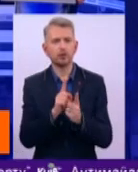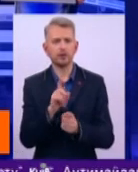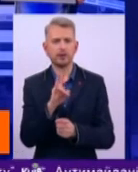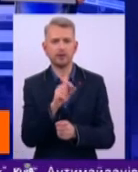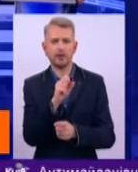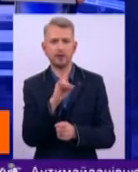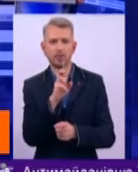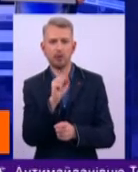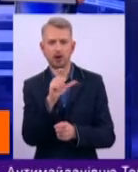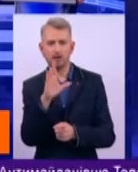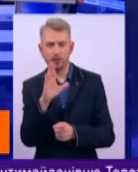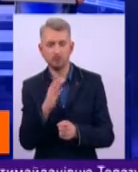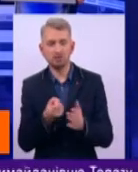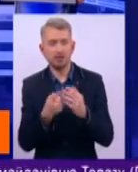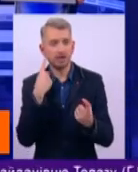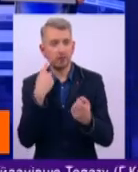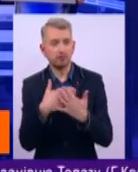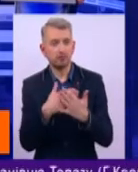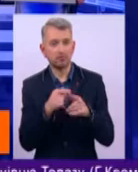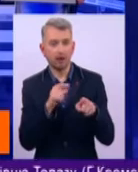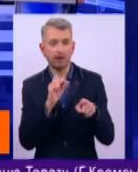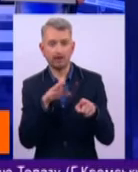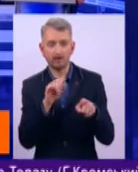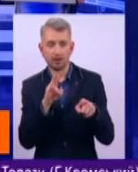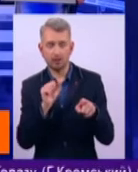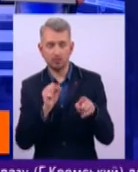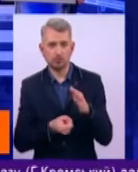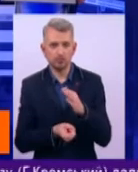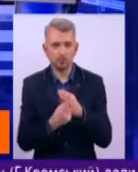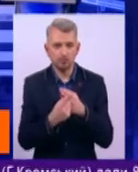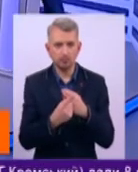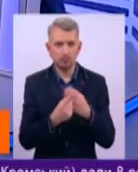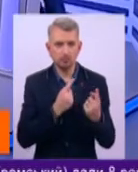Назарбаєвим. З'явилася інформація, що начебто в Астані може з'являтися додатковий трек перемовин.